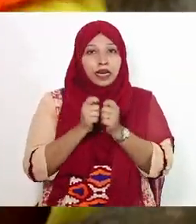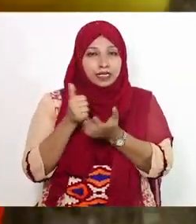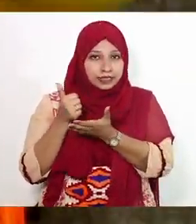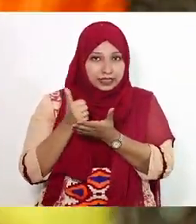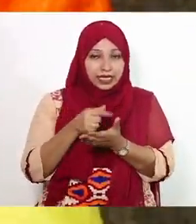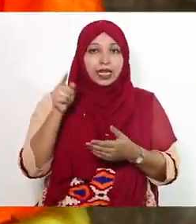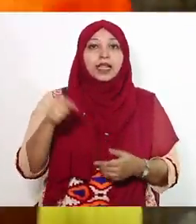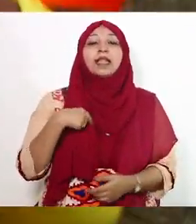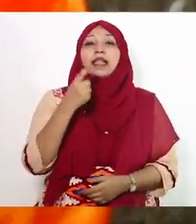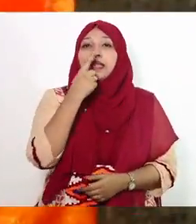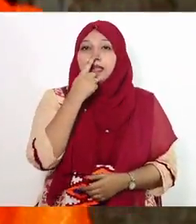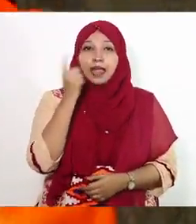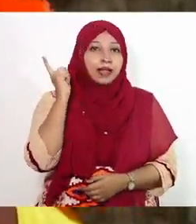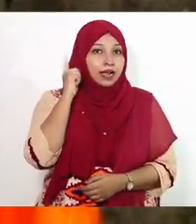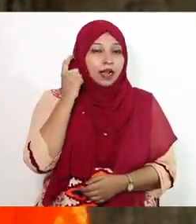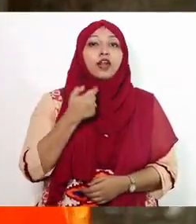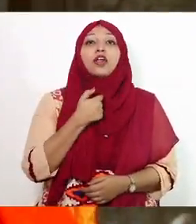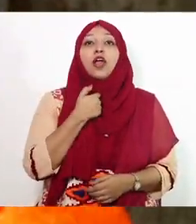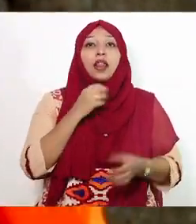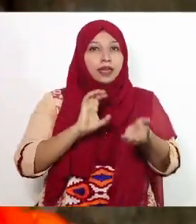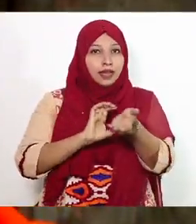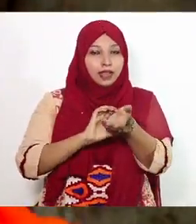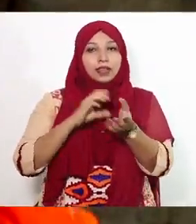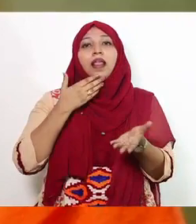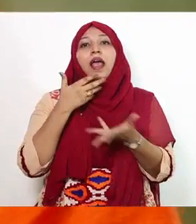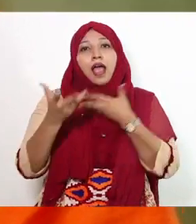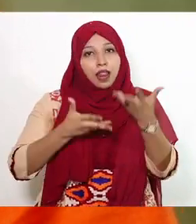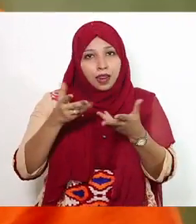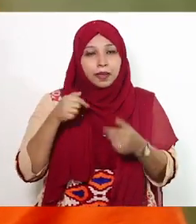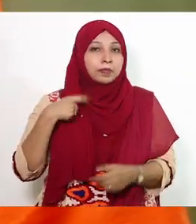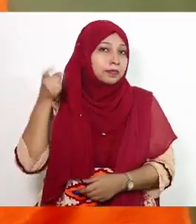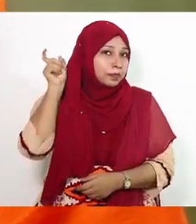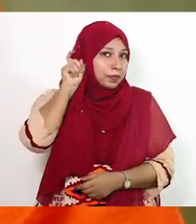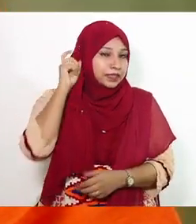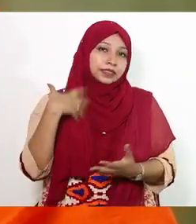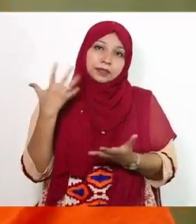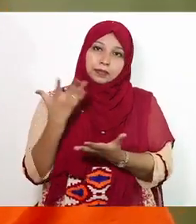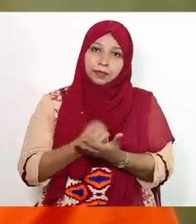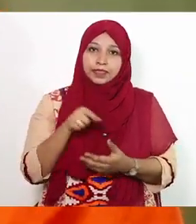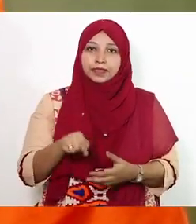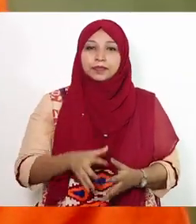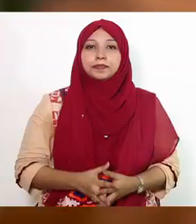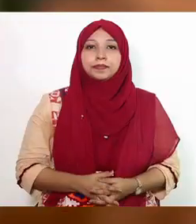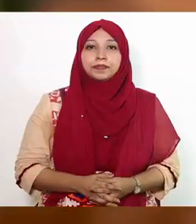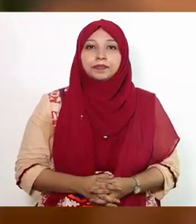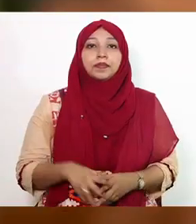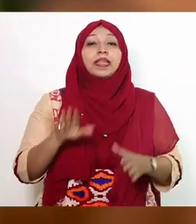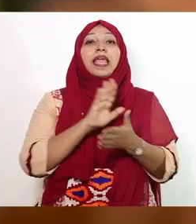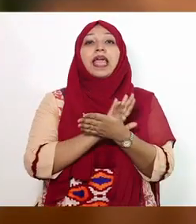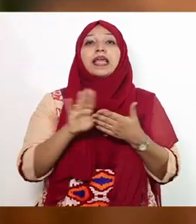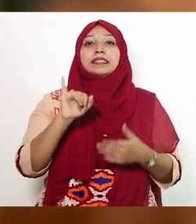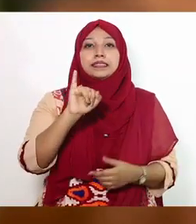অধীনে তিনি নাক কান ও গলা বিশেষজ্ঞ ডাক্তারের পরামর্শক্রমে একটি কানে শোনার যন্ত্র পেলেন।